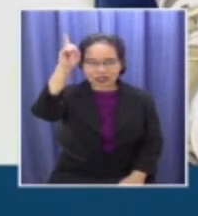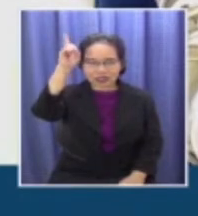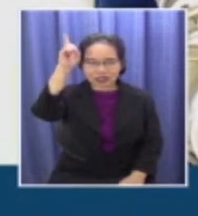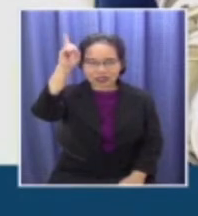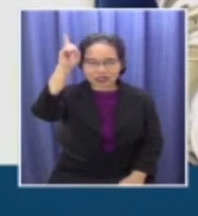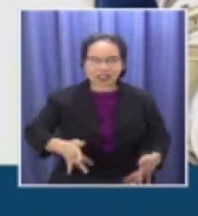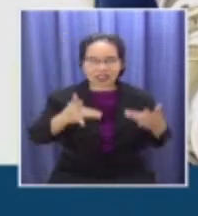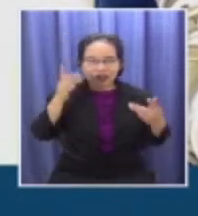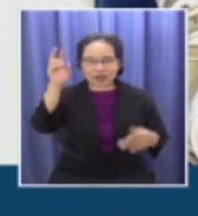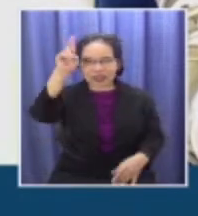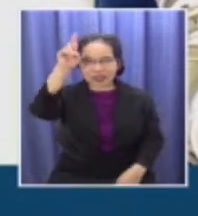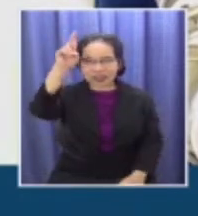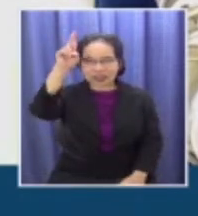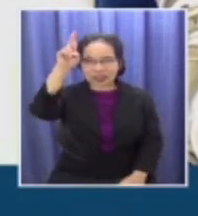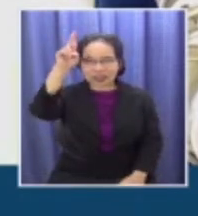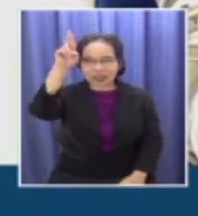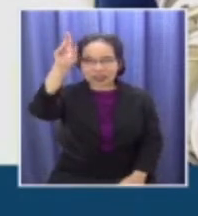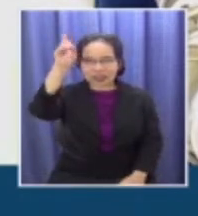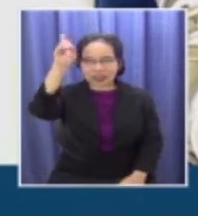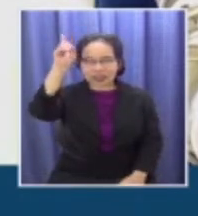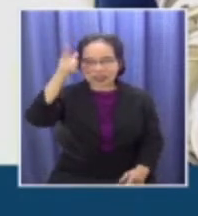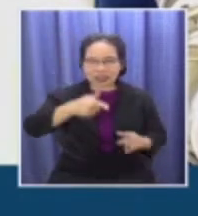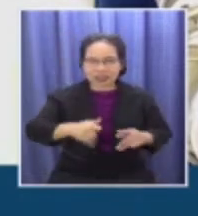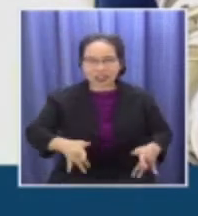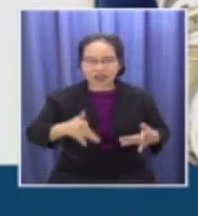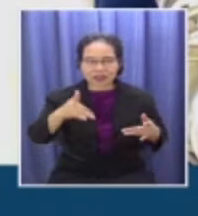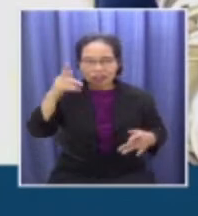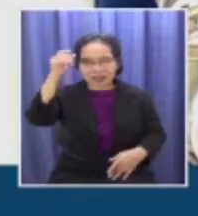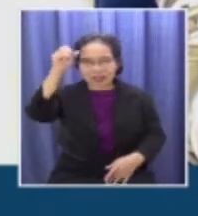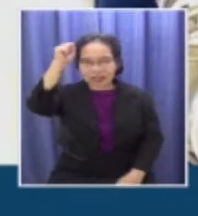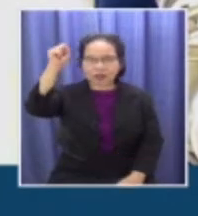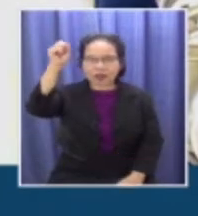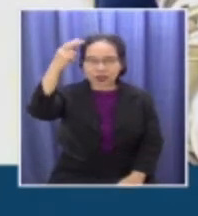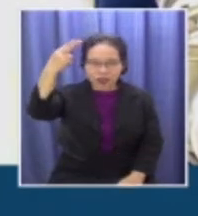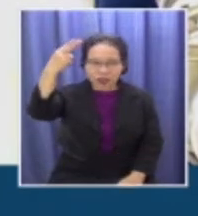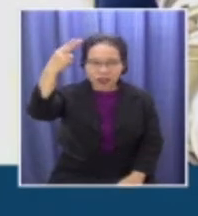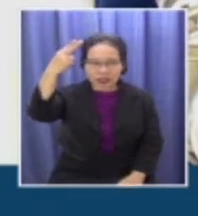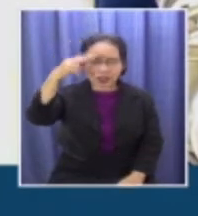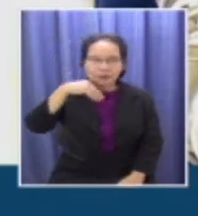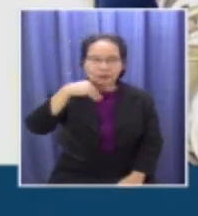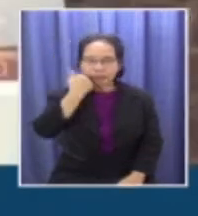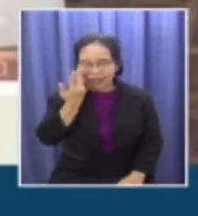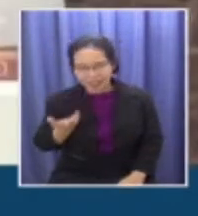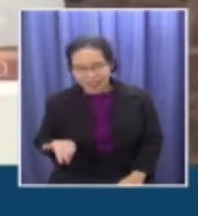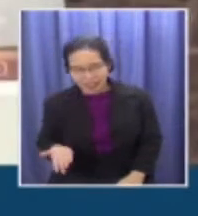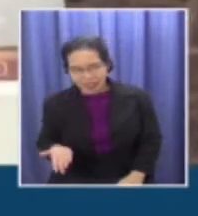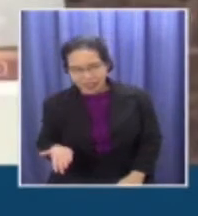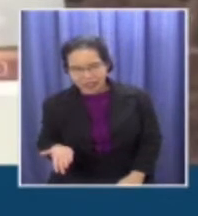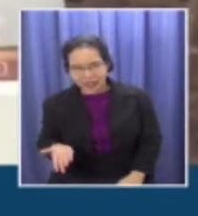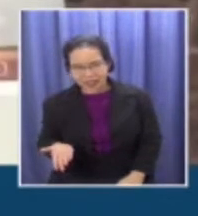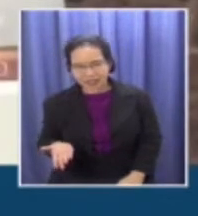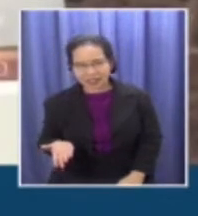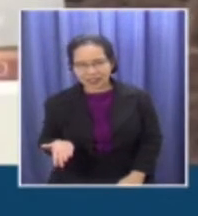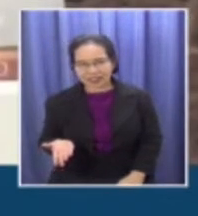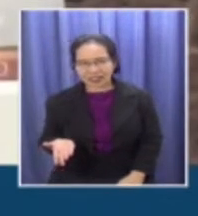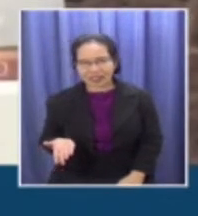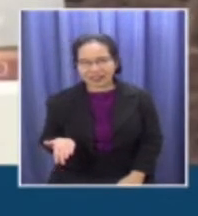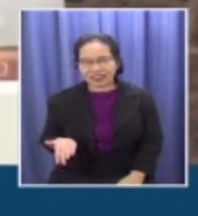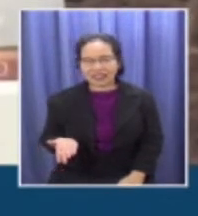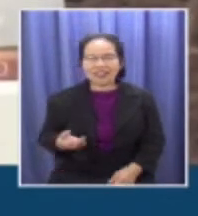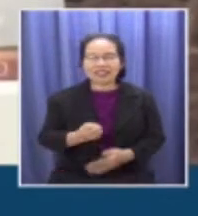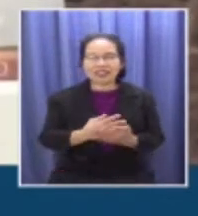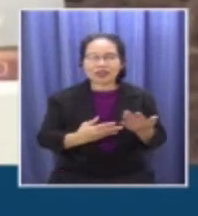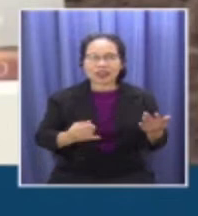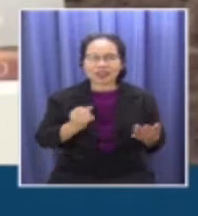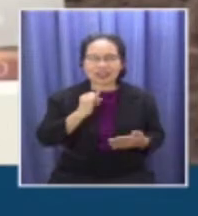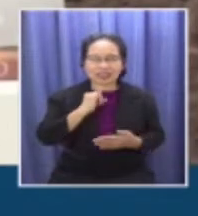baako ne Richard Dawkins ɔno nso adoe baako ne no Richard Dawkins deɛ ɔno da so te ase na Stephen Hawkins na wawu ɔno